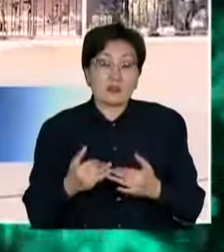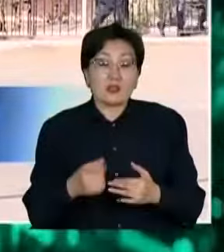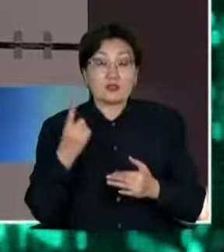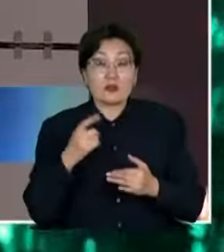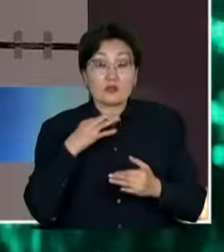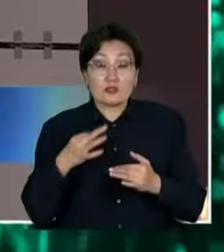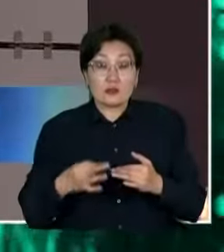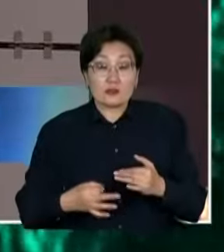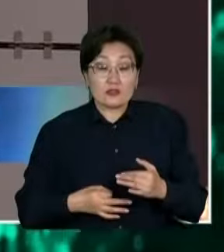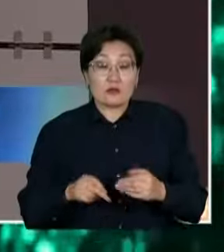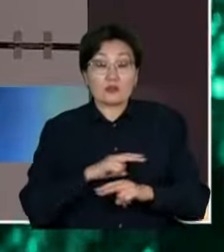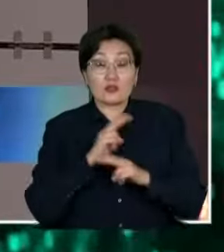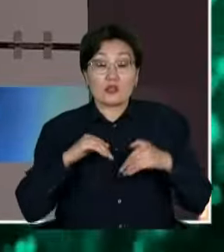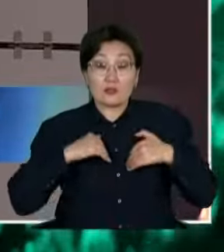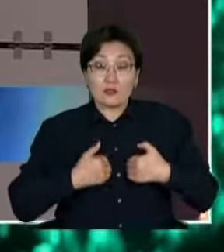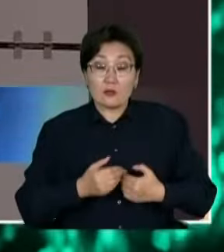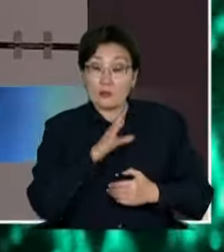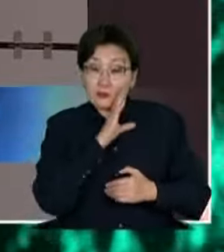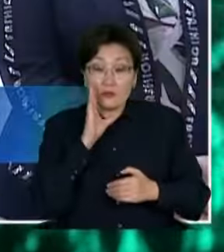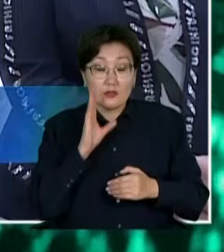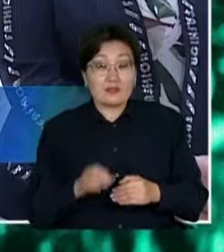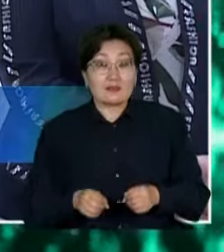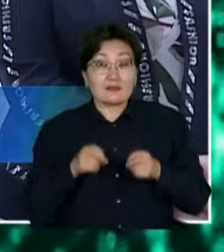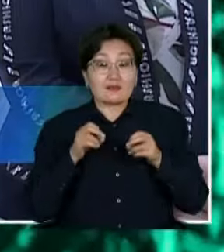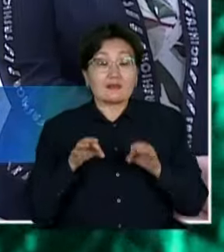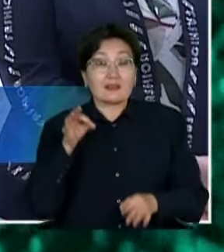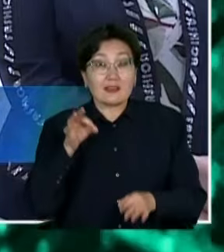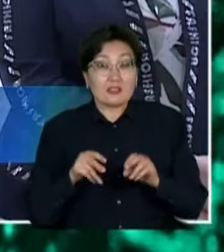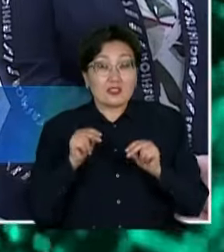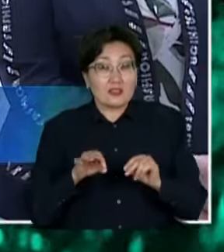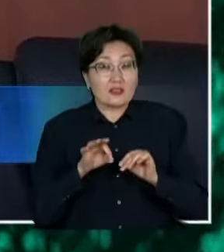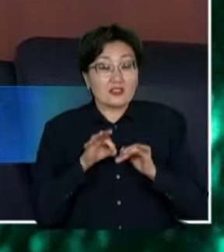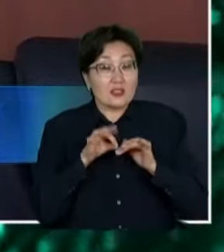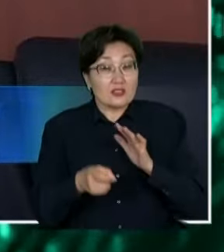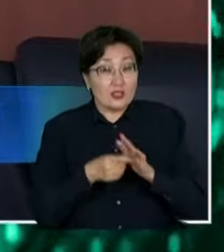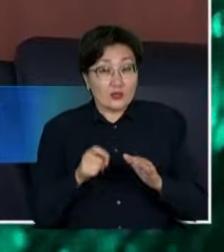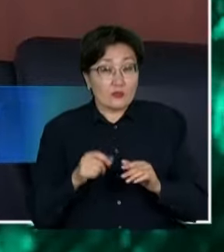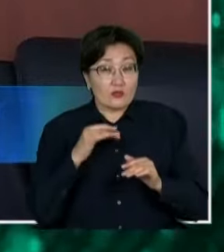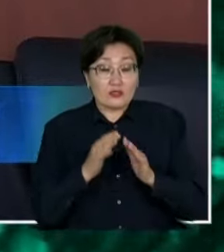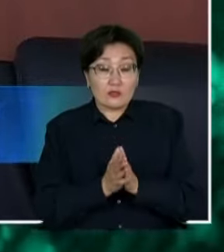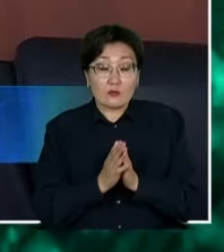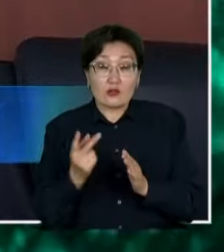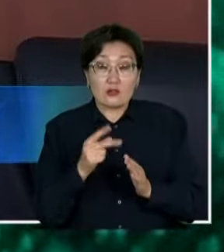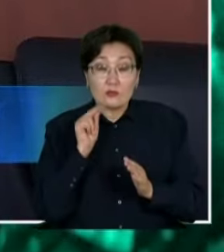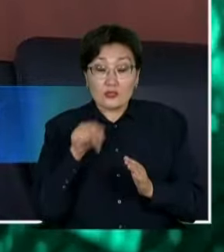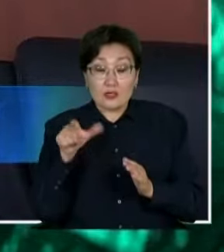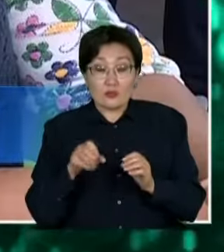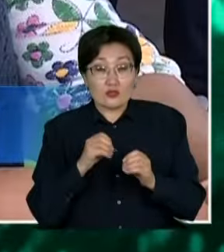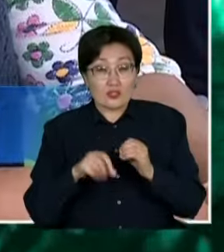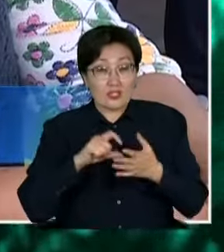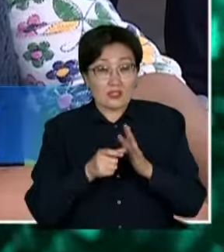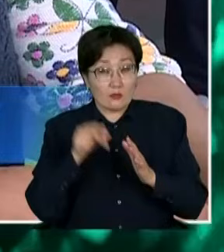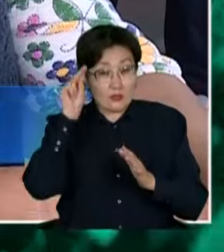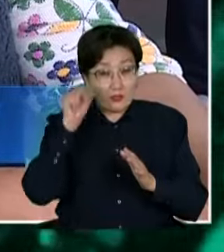Жалғыз ұлынан айырылып қайғыдан қан жұтқан ана қылмыстың әділ тергелуін талай сұраған. Қамауға алынған қос күдікті 10-шы сыныптың